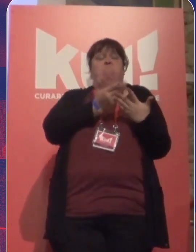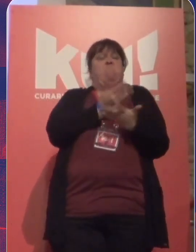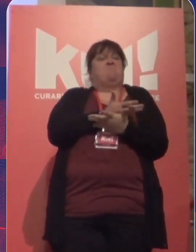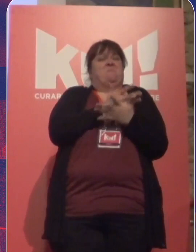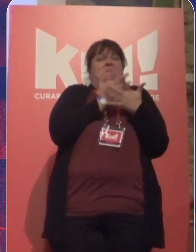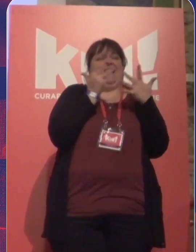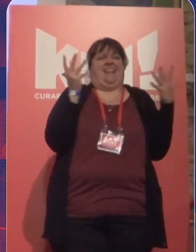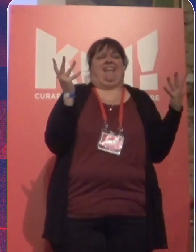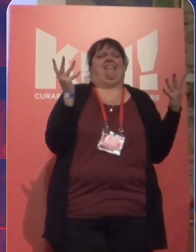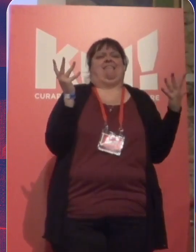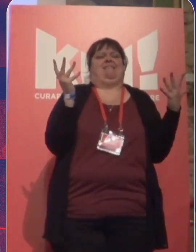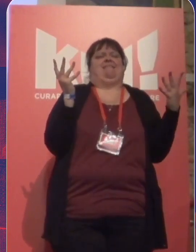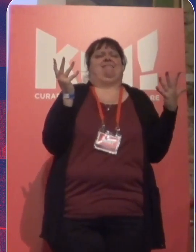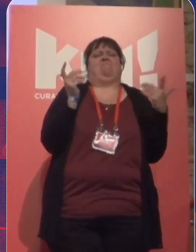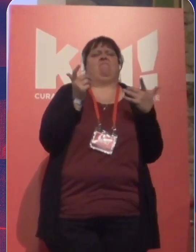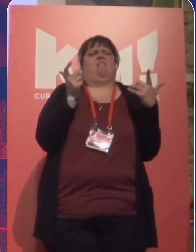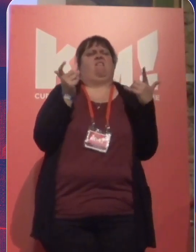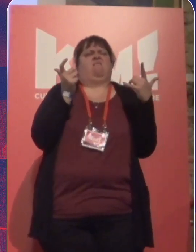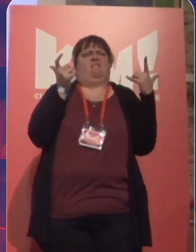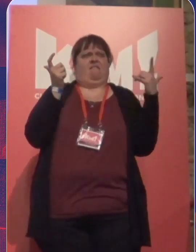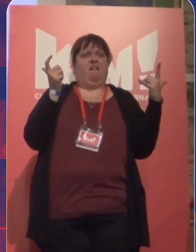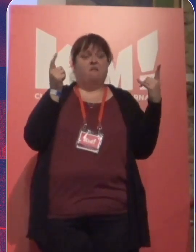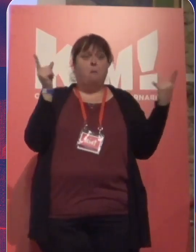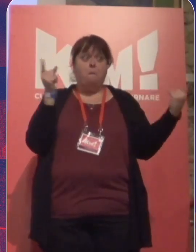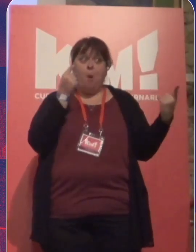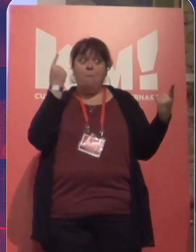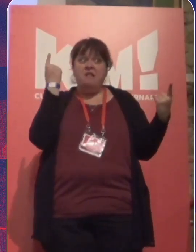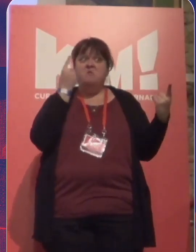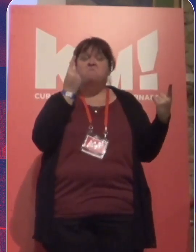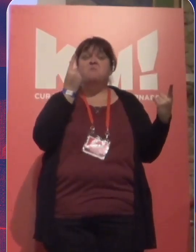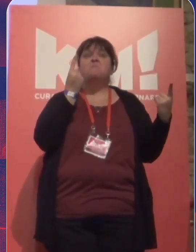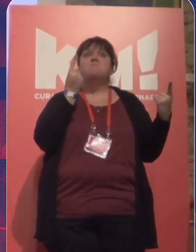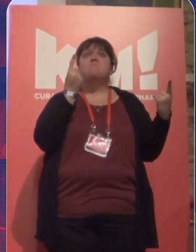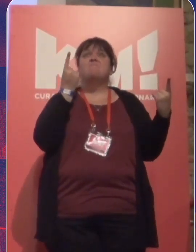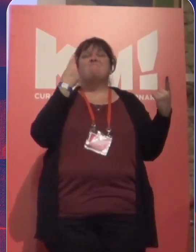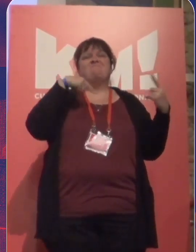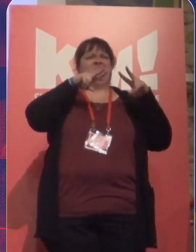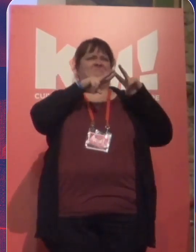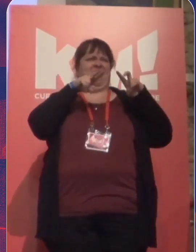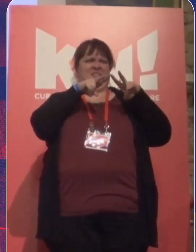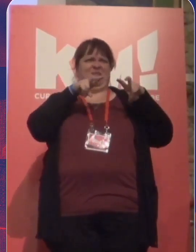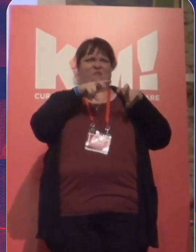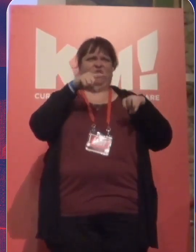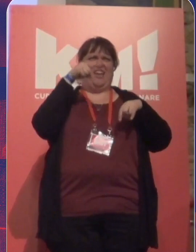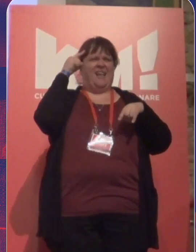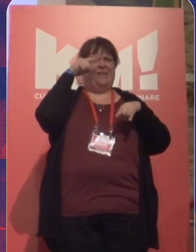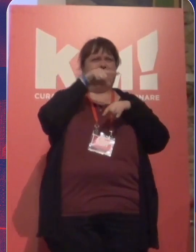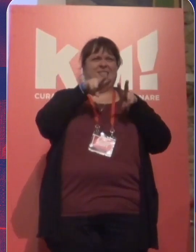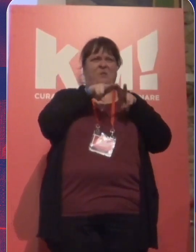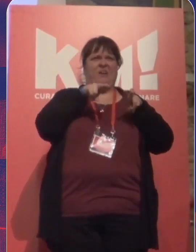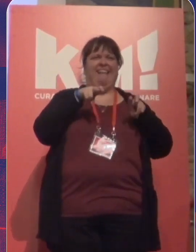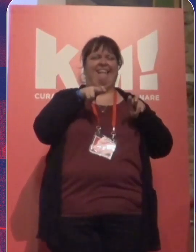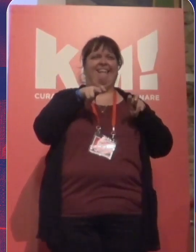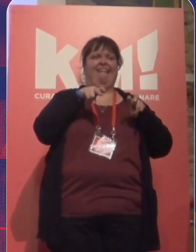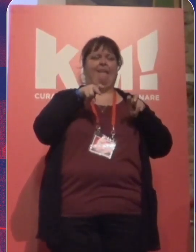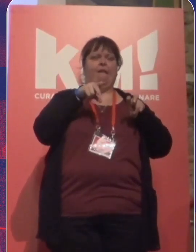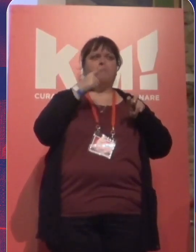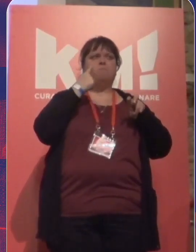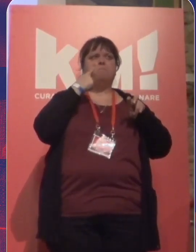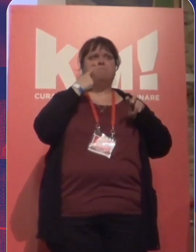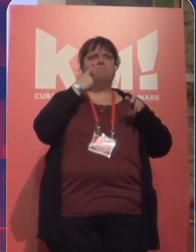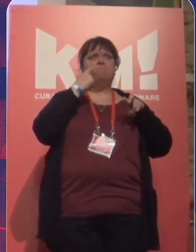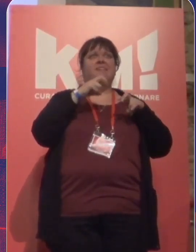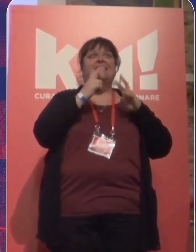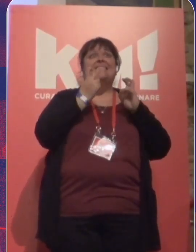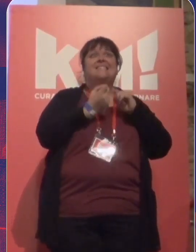una clinica che e quindi sintomi che si manifestavano fondamentalmente come anche qui vado molto